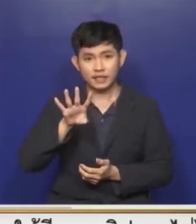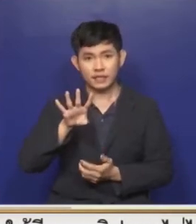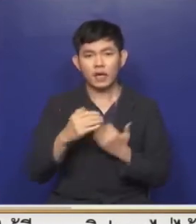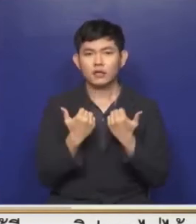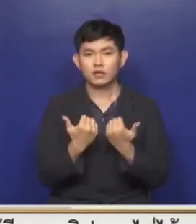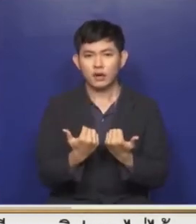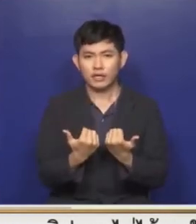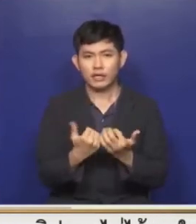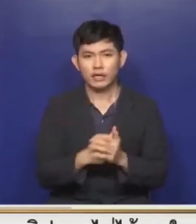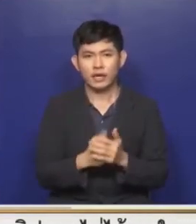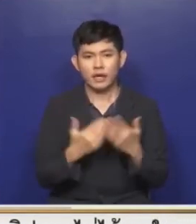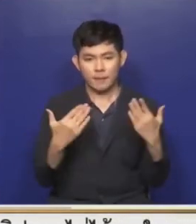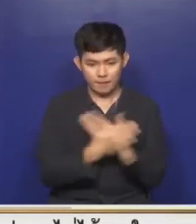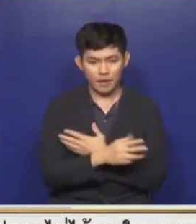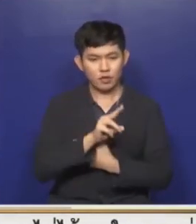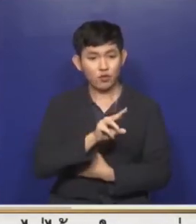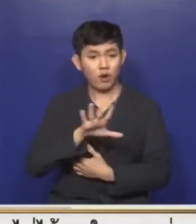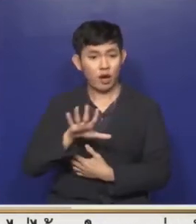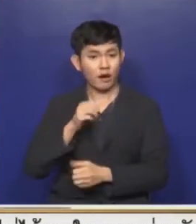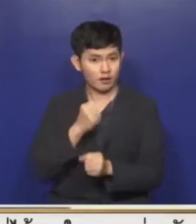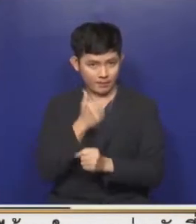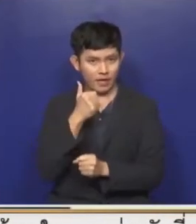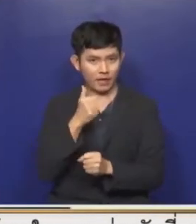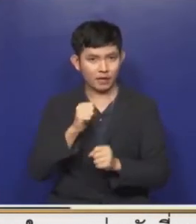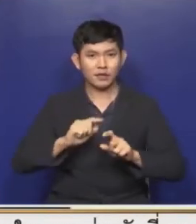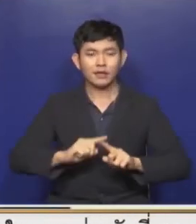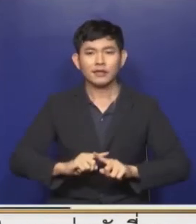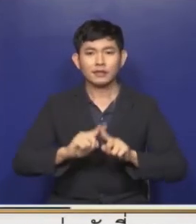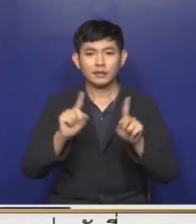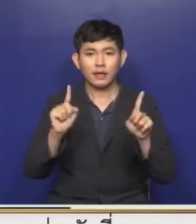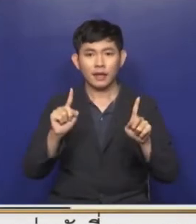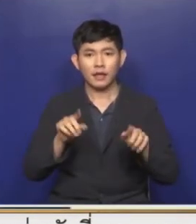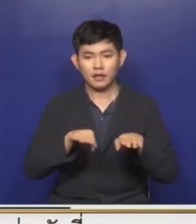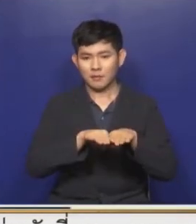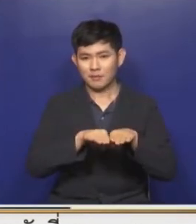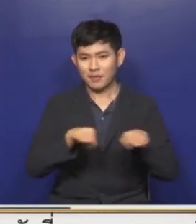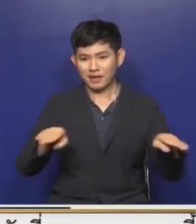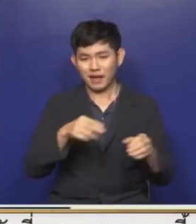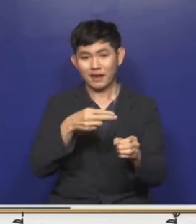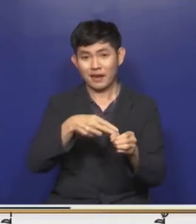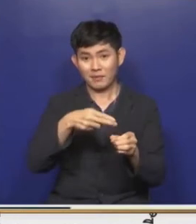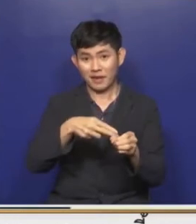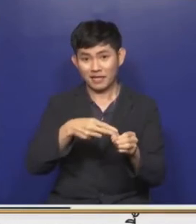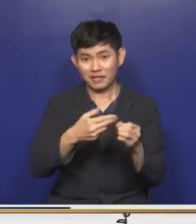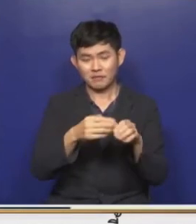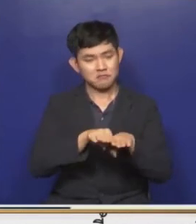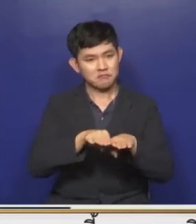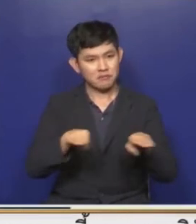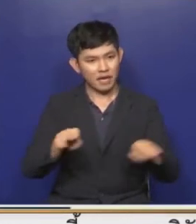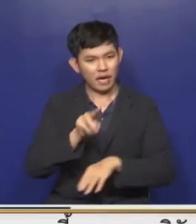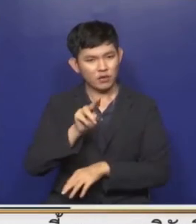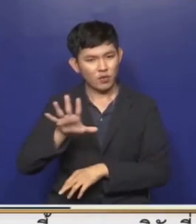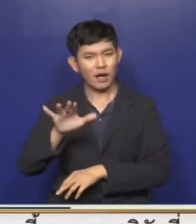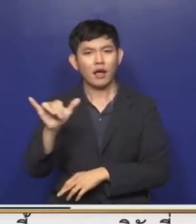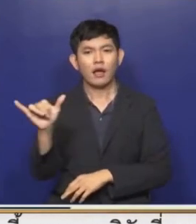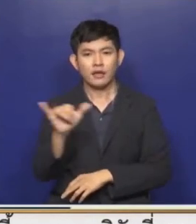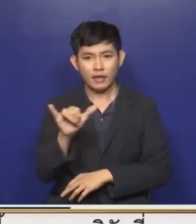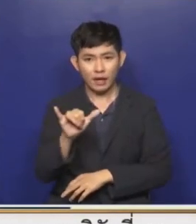วันนี้สามารเปยเป็น Euro 5 ได้เลยแต่ว่าถาหากมาตรฐานของน้มัน ยัไม่ได้มาตรฐาน Euro 5